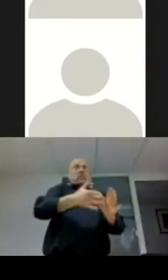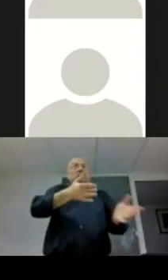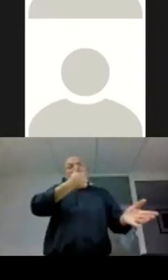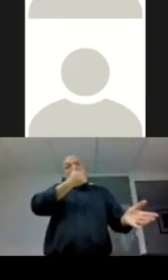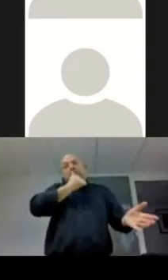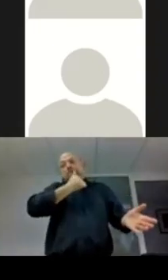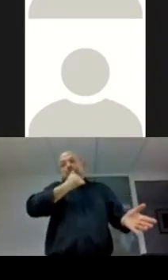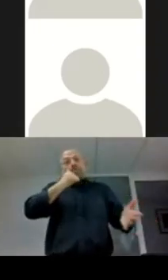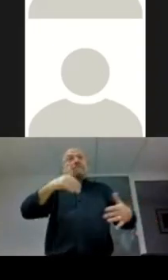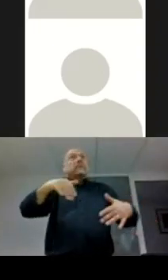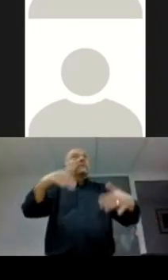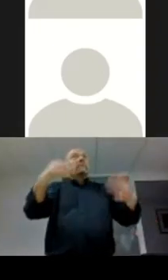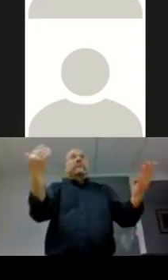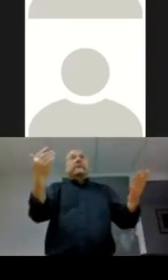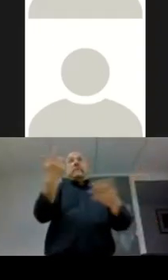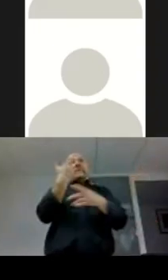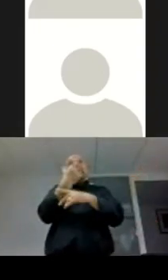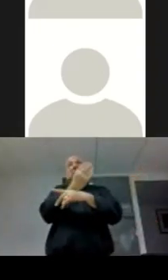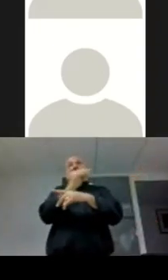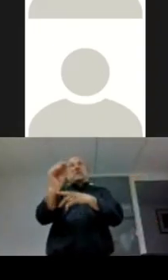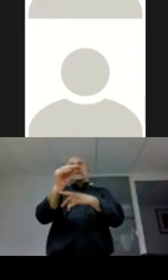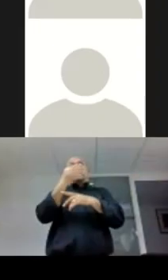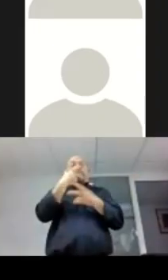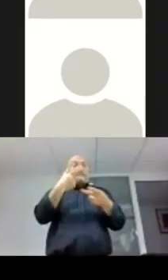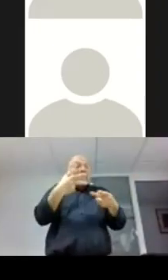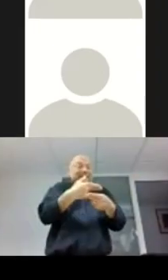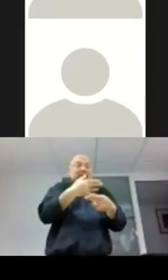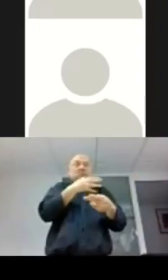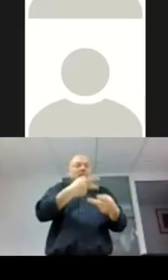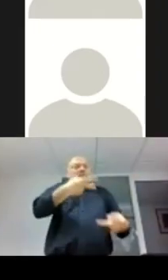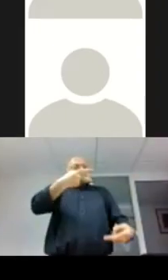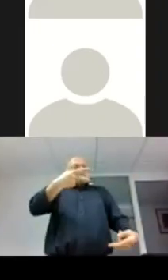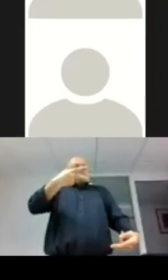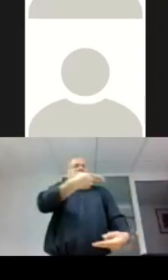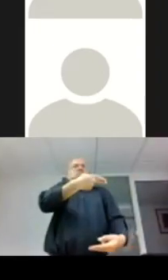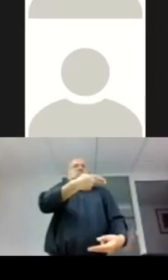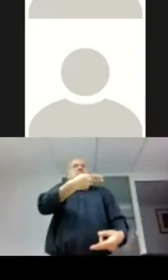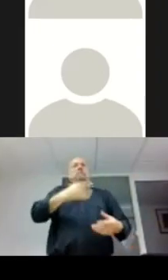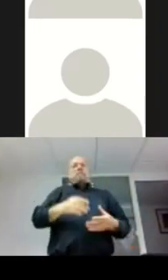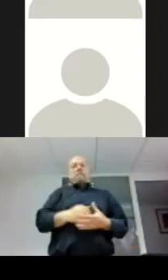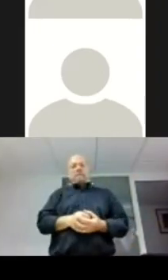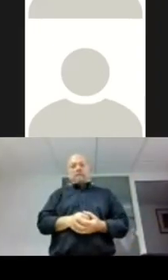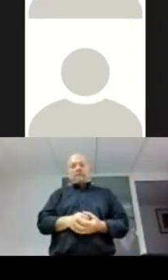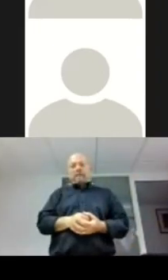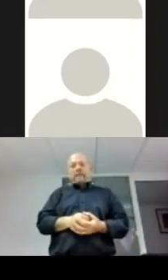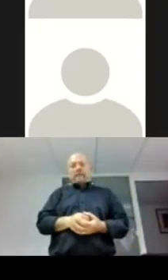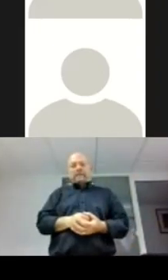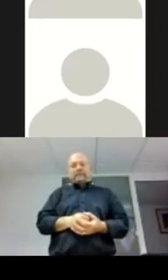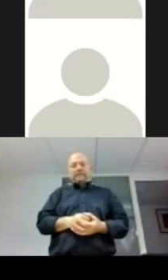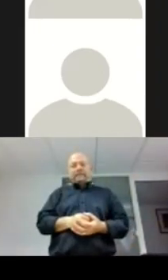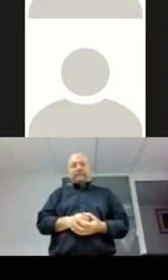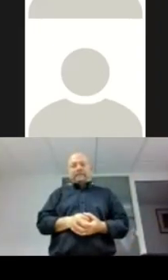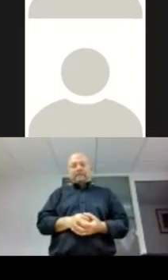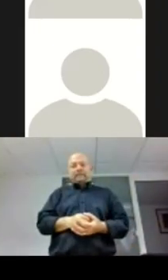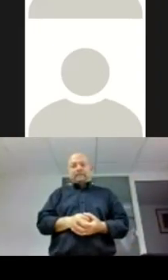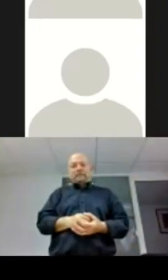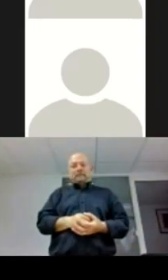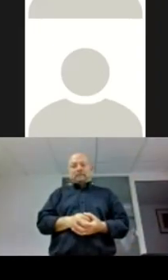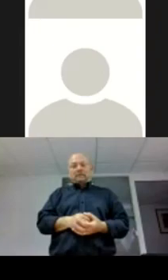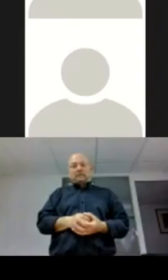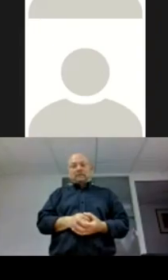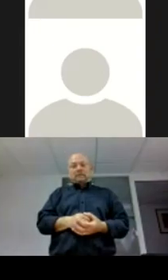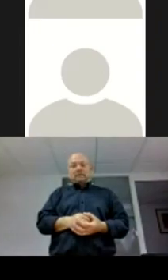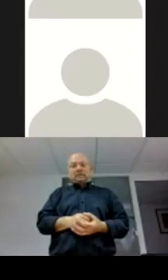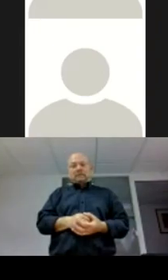eh bien, peut après entraîner un sacrifice de côlon qui est relativement important. Ce qu'il faut savoir, c'est